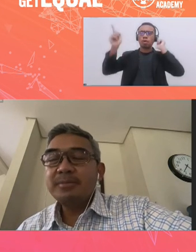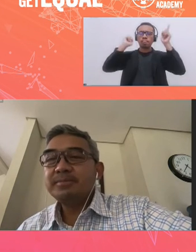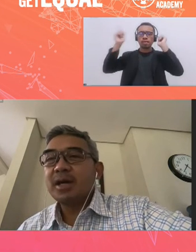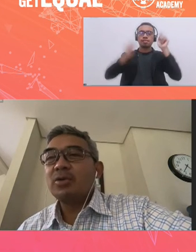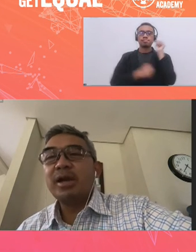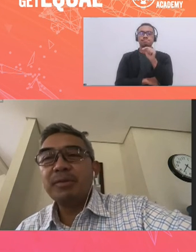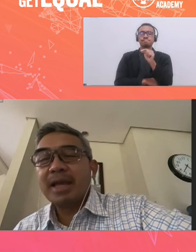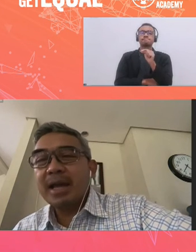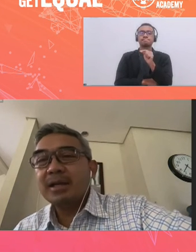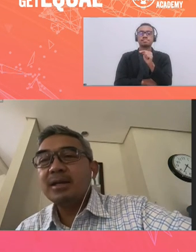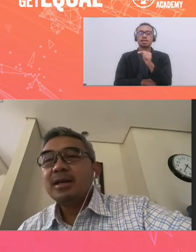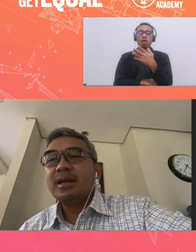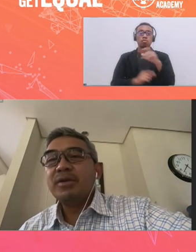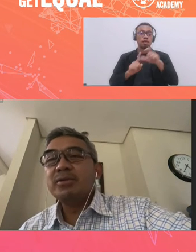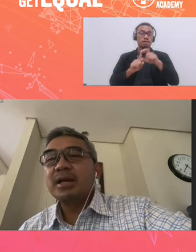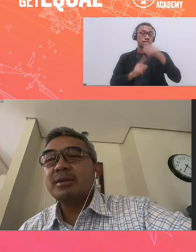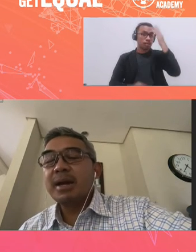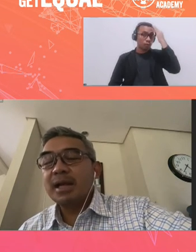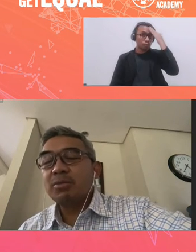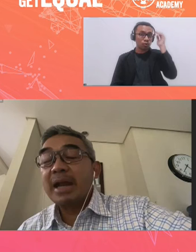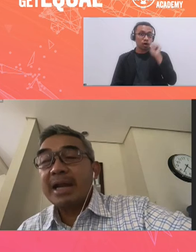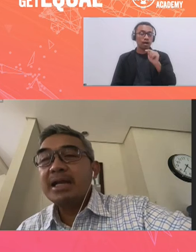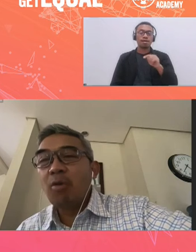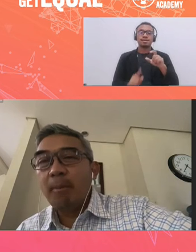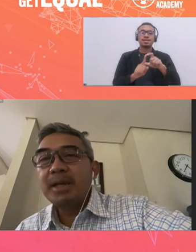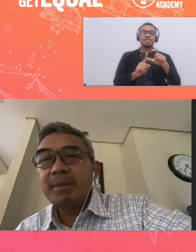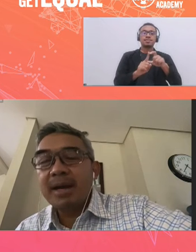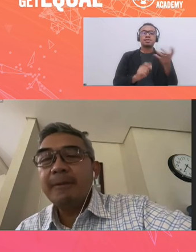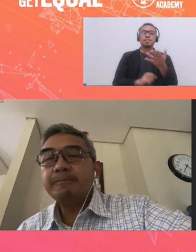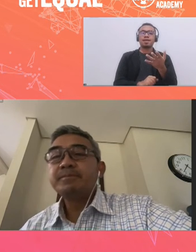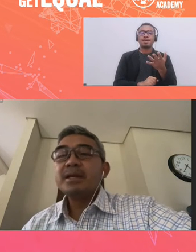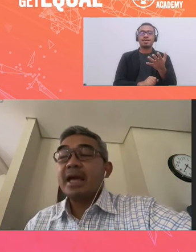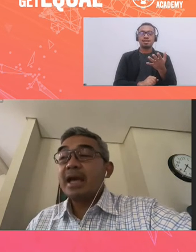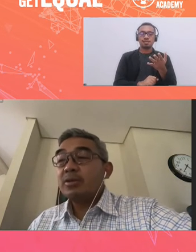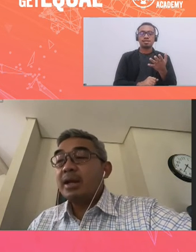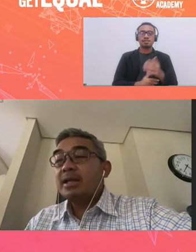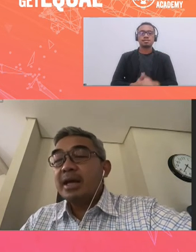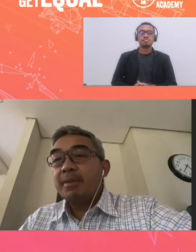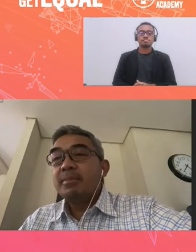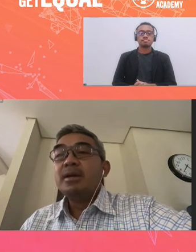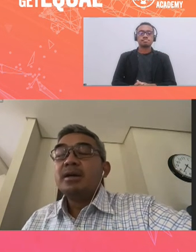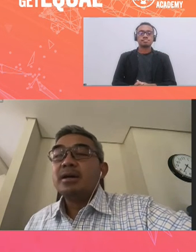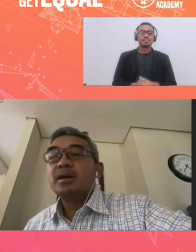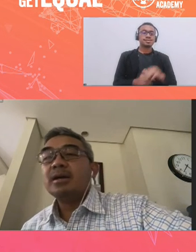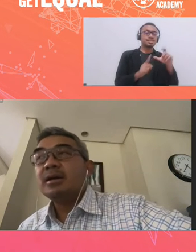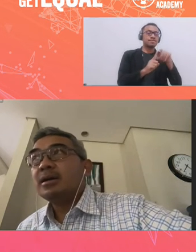ya, kalau Devi menyadari, Devi itu terlibat atau berada di momen di mana saya itu ada di dalam